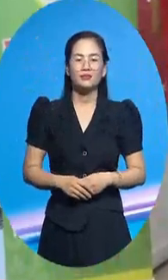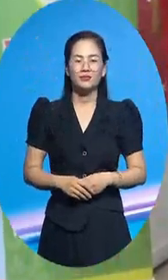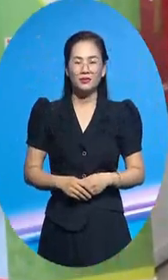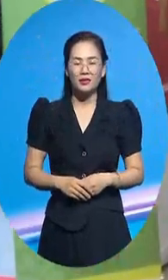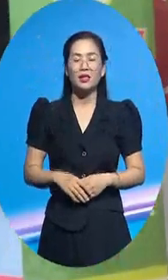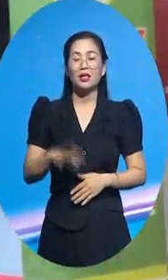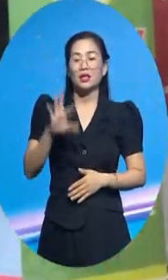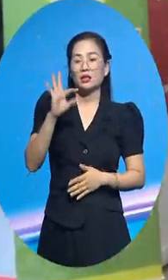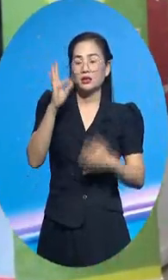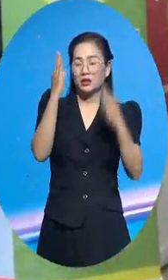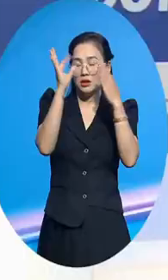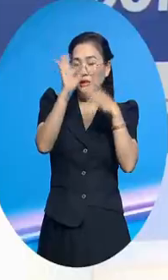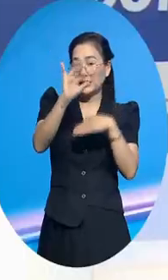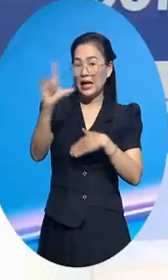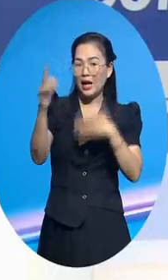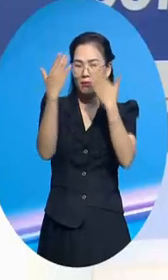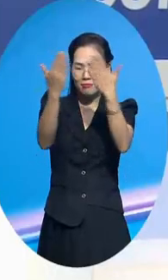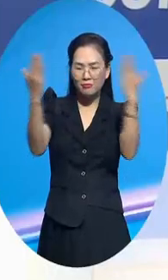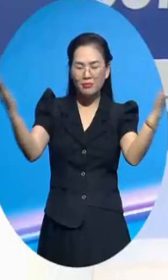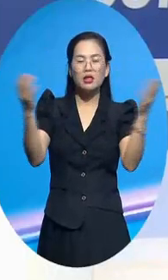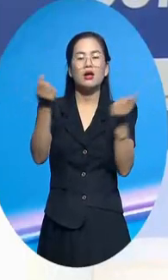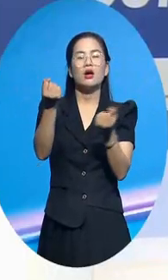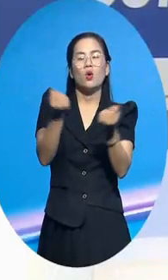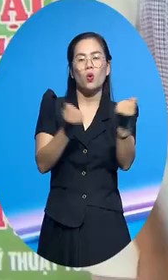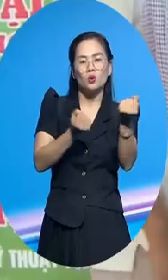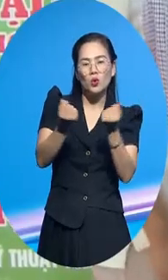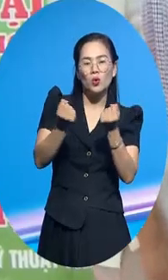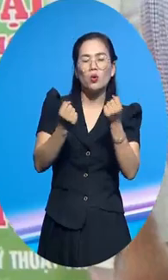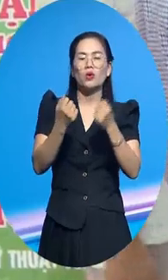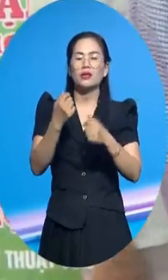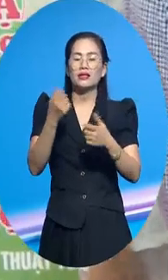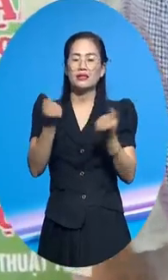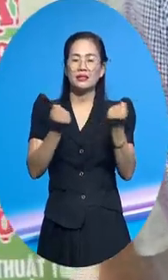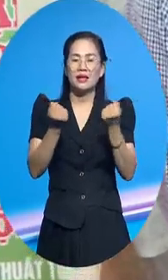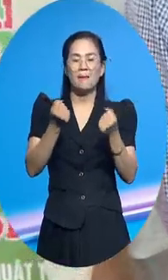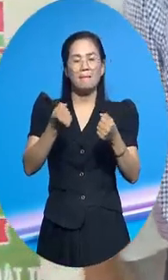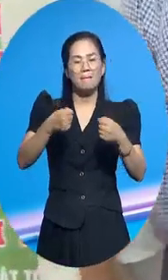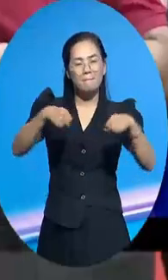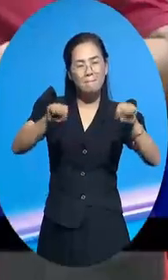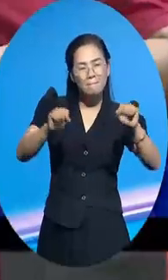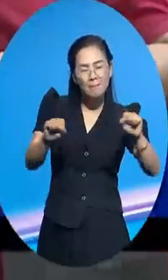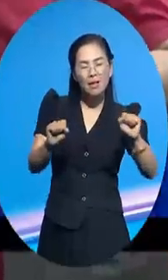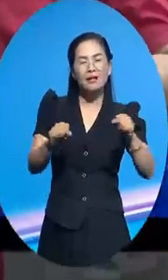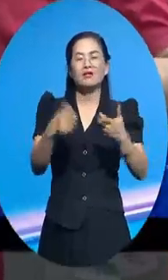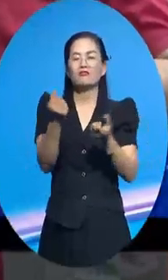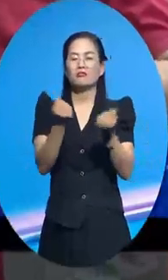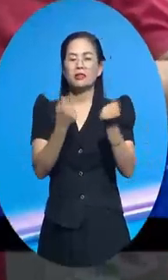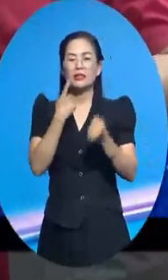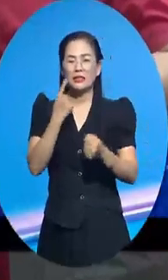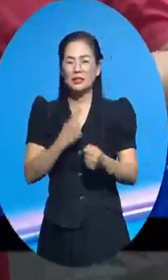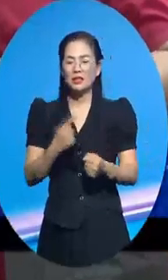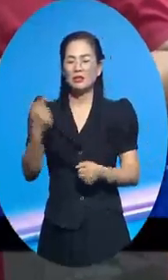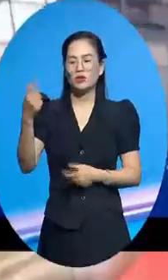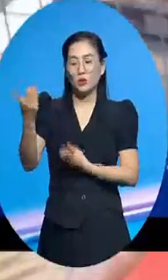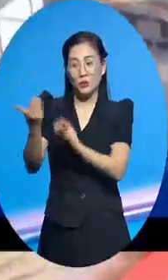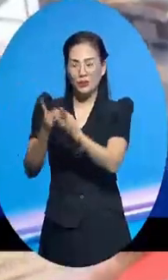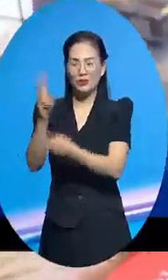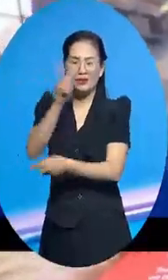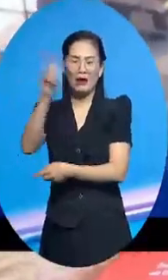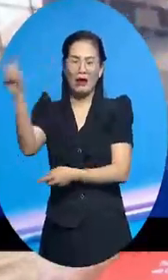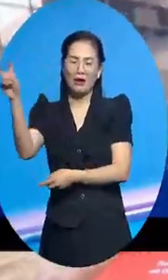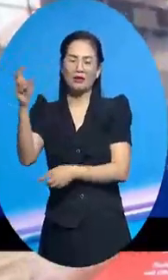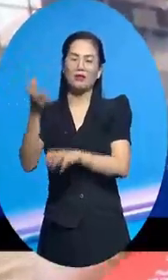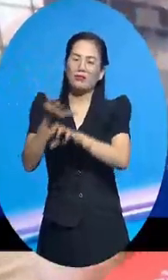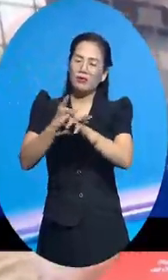Triển lãm quốc tế về ngành công nghiệp ô tô, xe máy, xe điện và công nghiệp hỗ trợ năm 2023 thu hút hơn 200 doanh nghiệp trong và ngoài